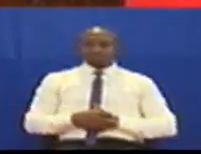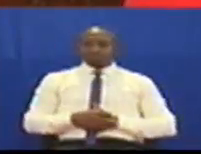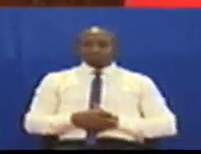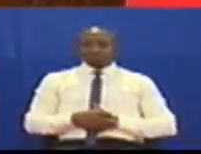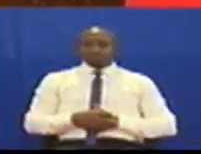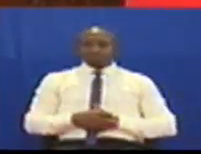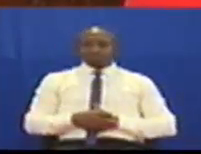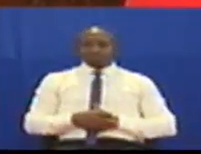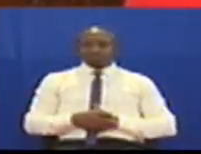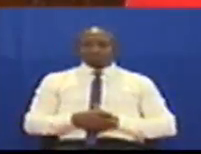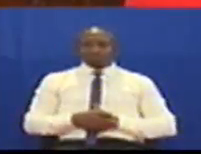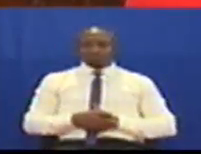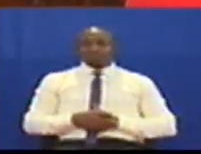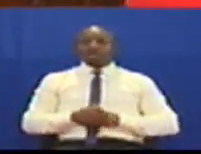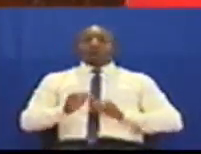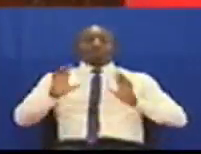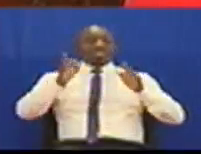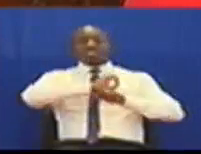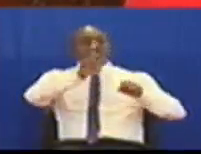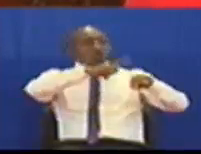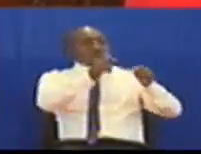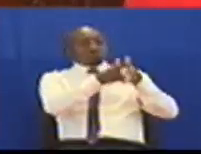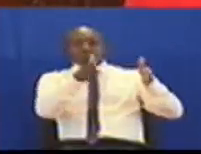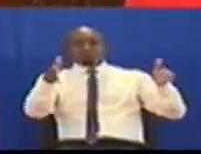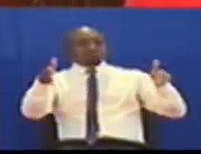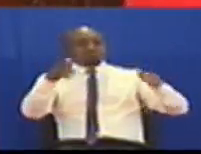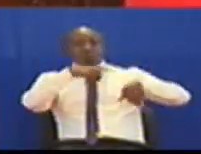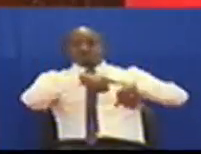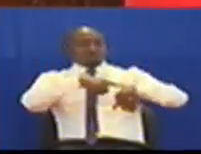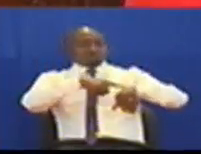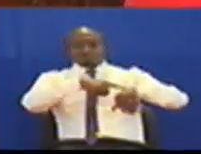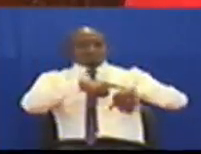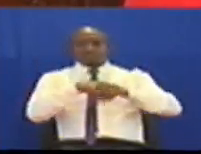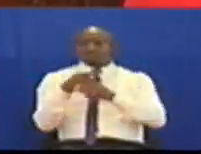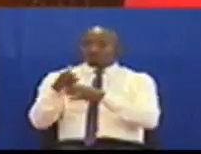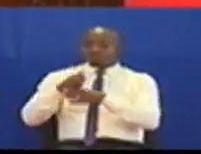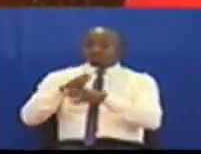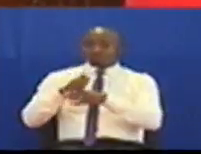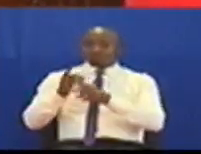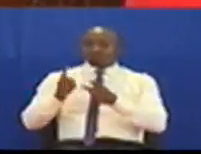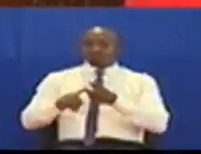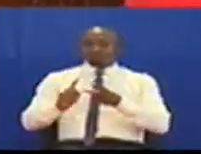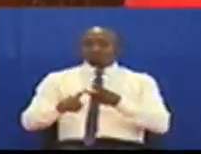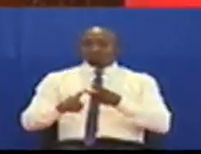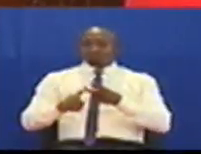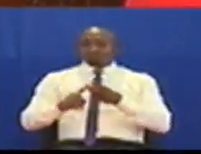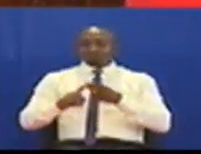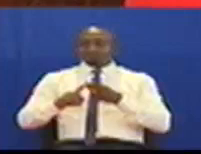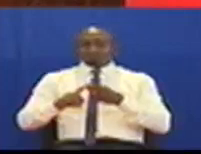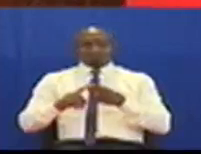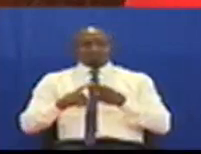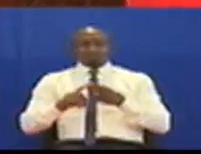life is not about duration, it's about donation. Na